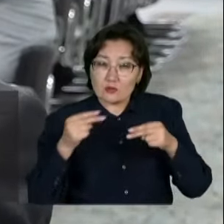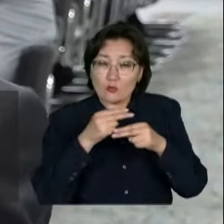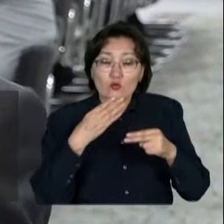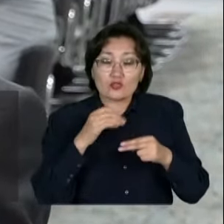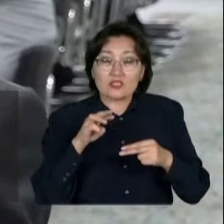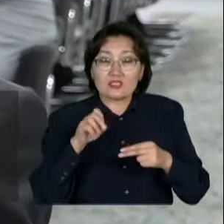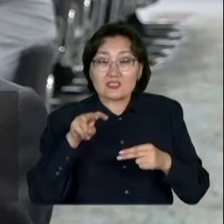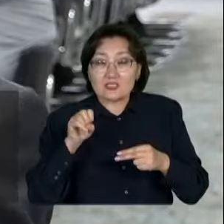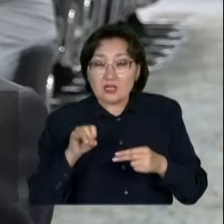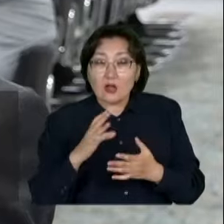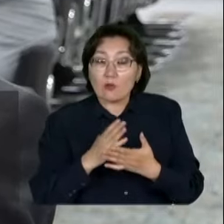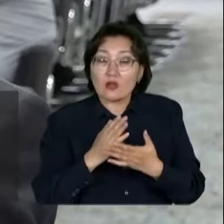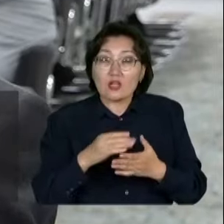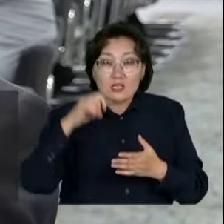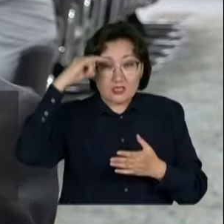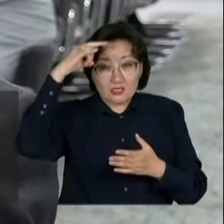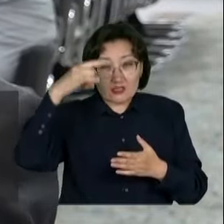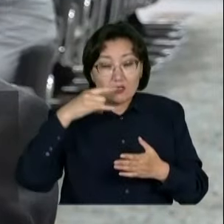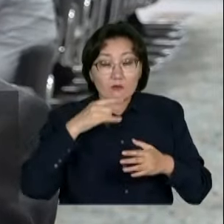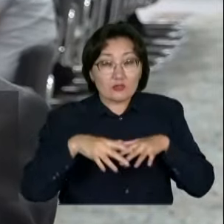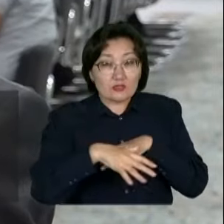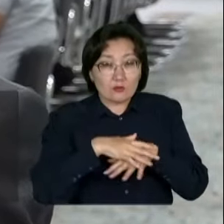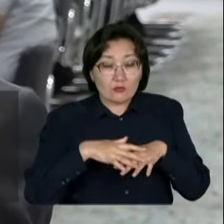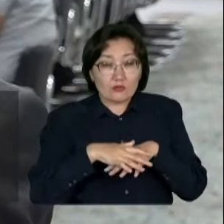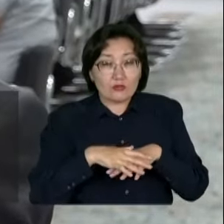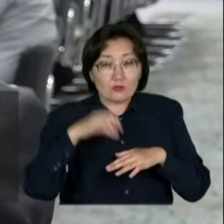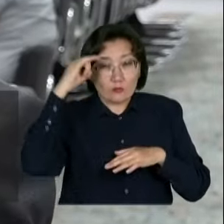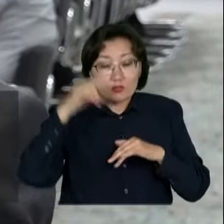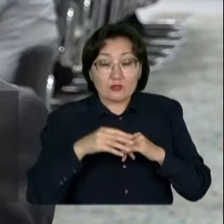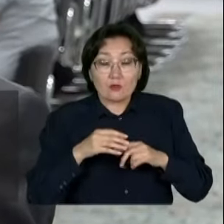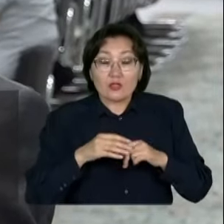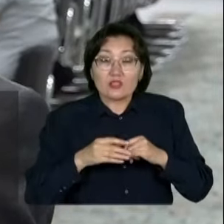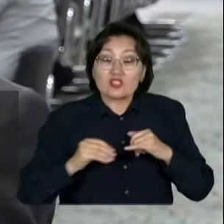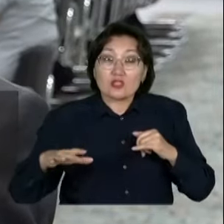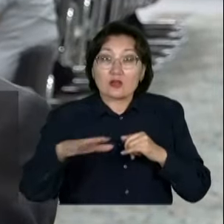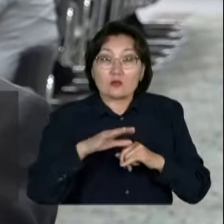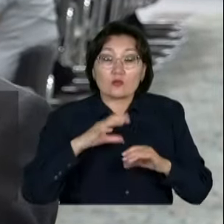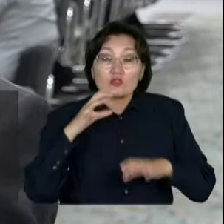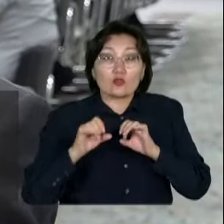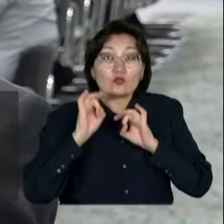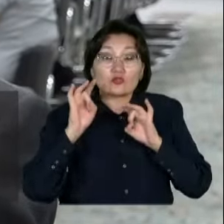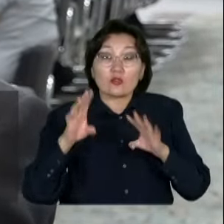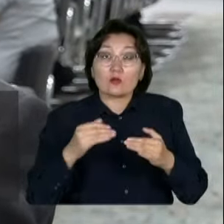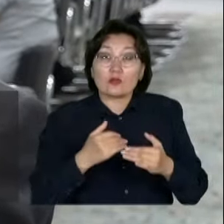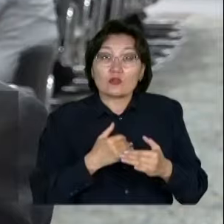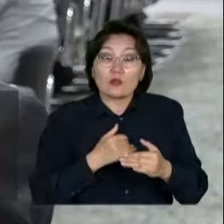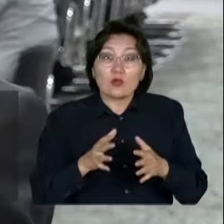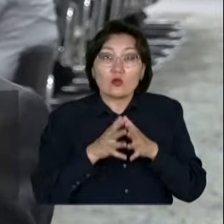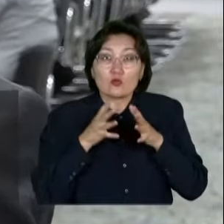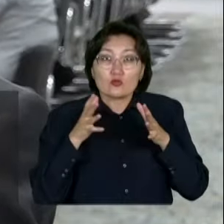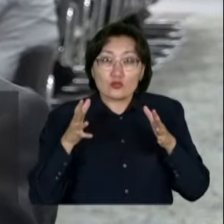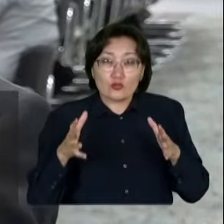бар. Бір қазақ елін, қазақ жергесін бір дүниеге танытсам, ұшыны бір чоң жол қалпарсам